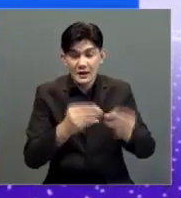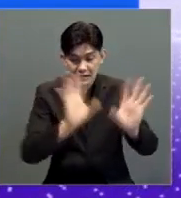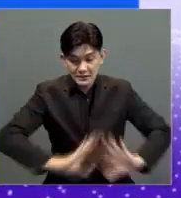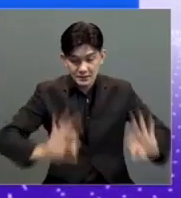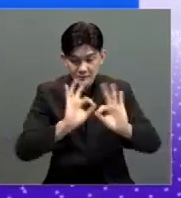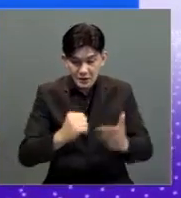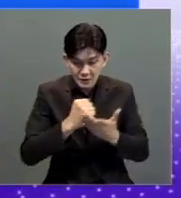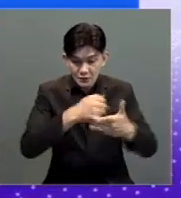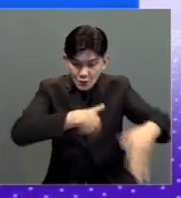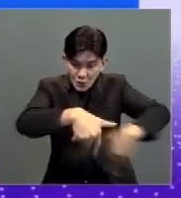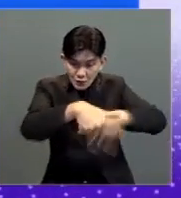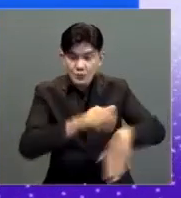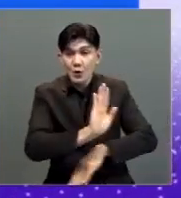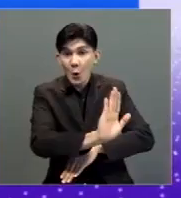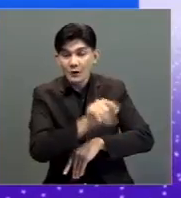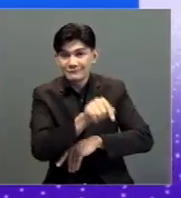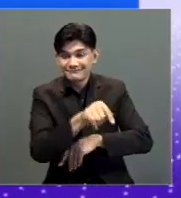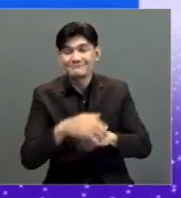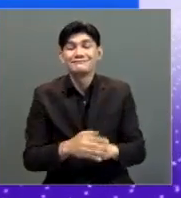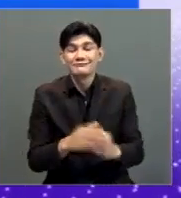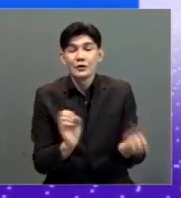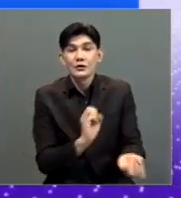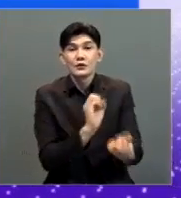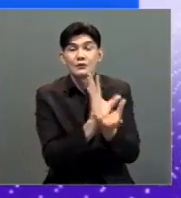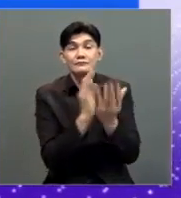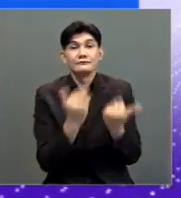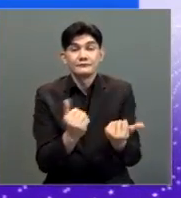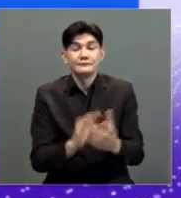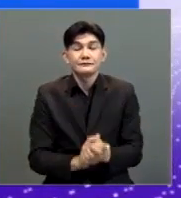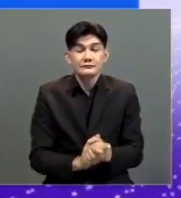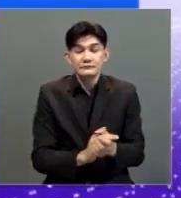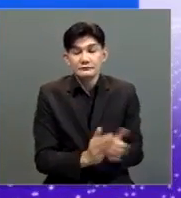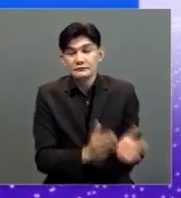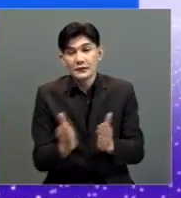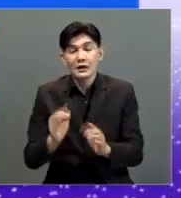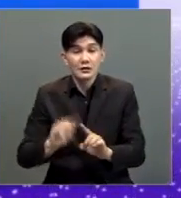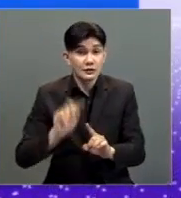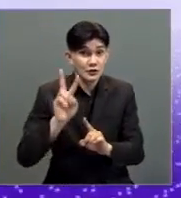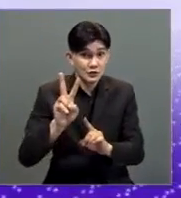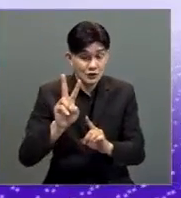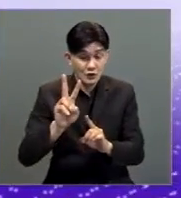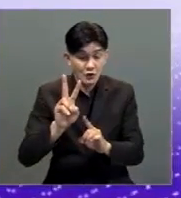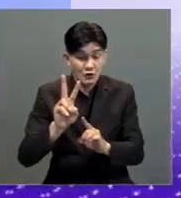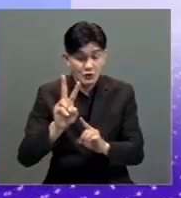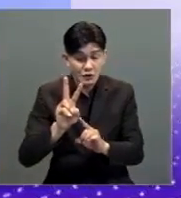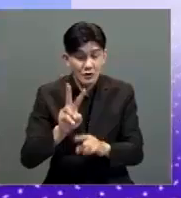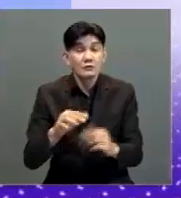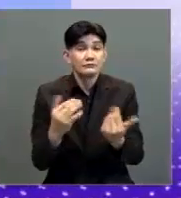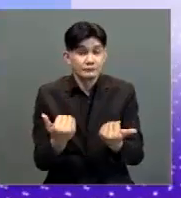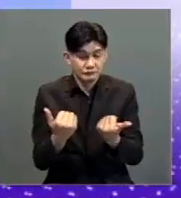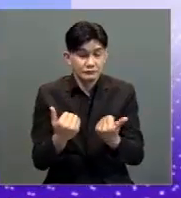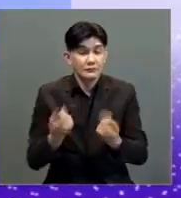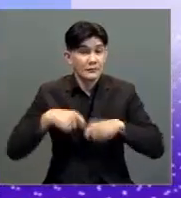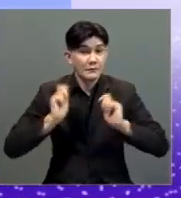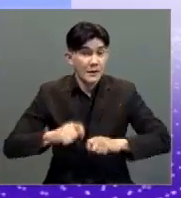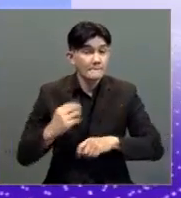การช่วยเหลือพี่น้องประชาชนรายย่อยที่ได้รับผลกระทบค่ะ ค่ะมาดูอีกหนึ่งฉบับที่มีการเห็นชอบแล้วก็อ